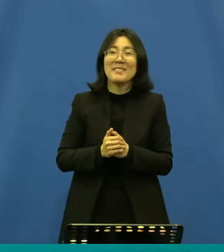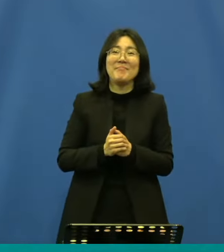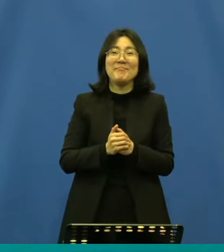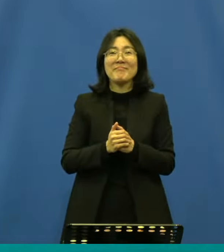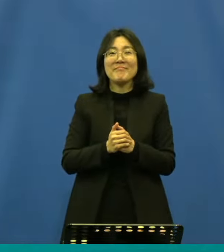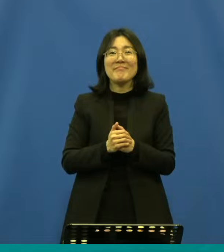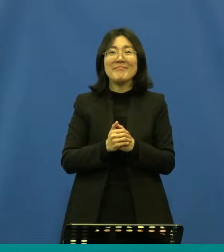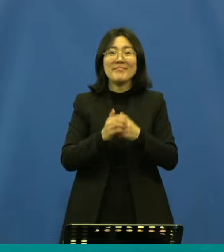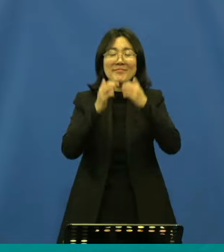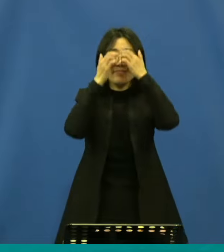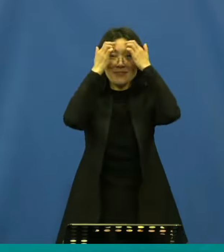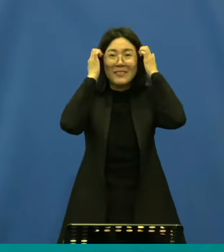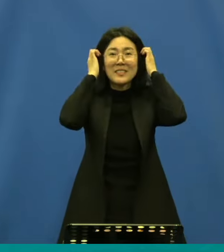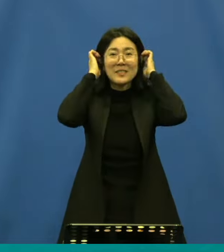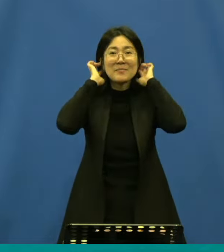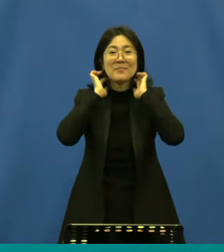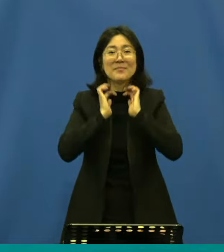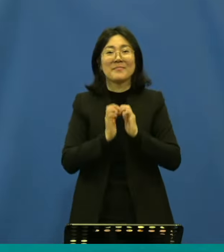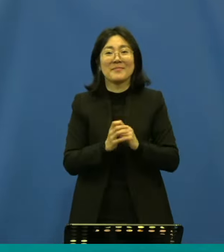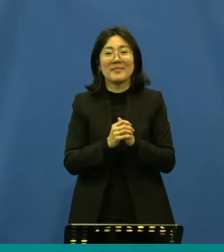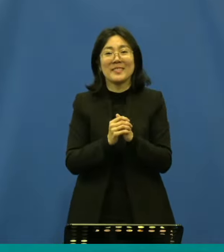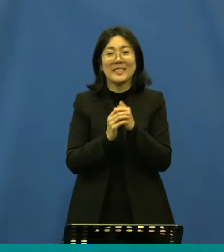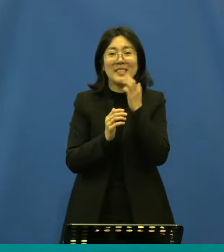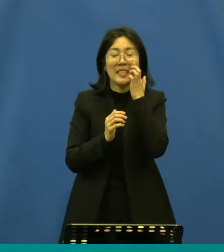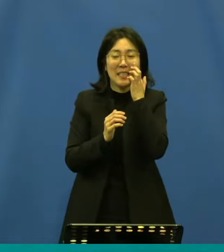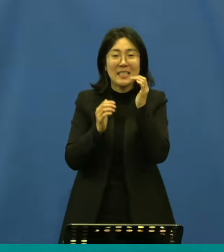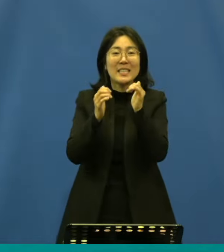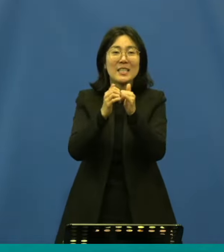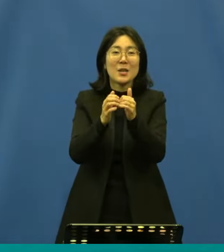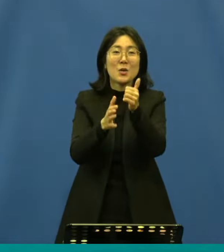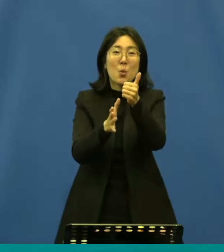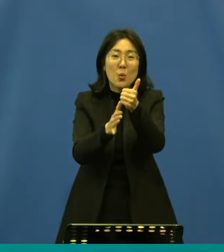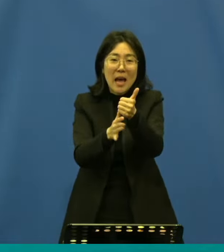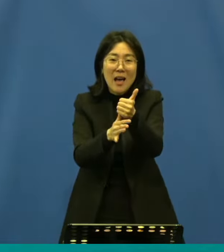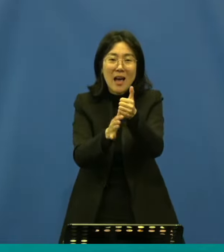오늘 이 요나서를 통해서 보여주는 것은 참 잘 안 변한다.